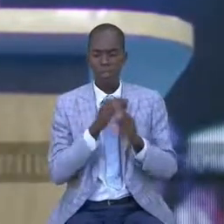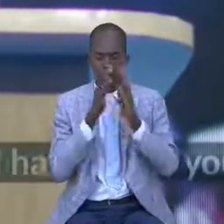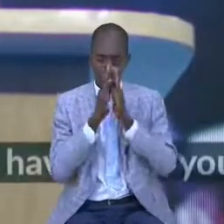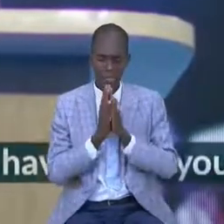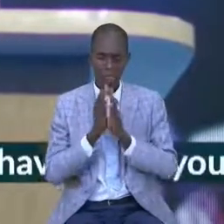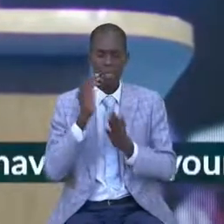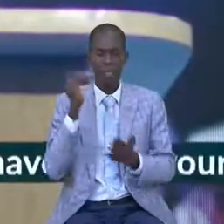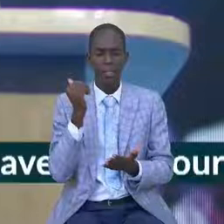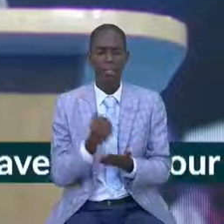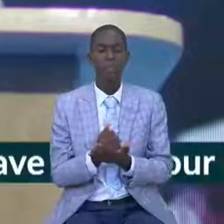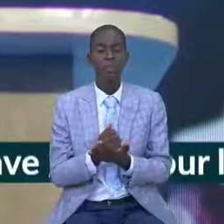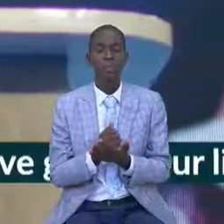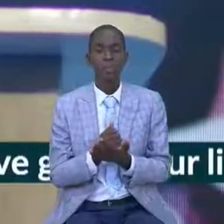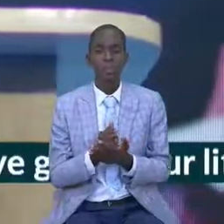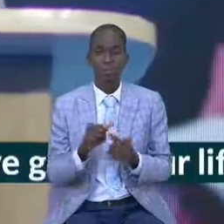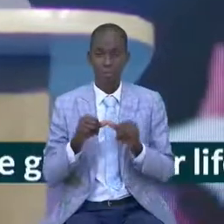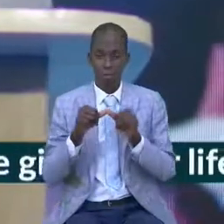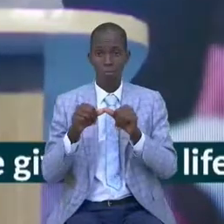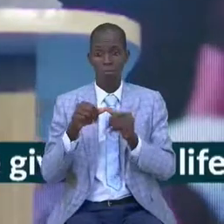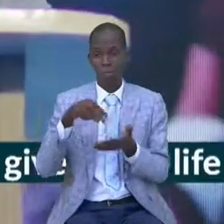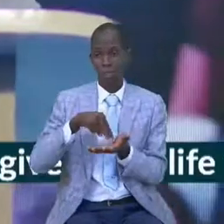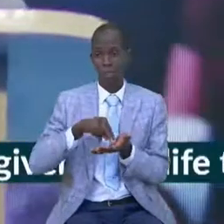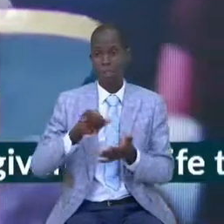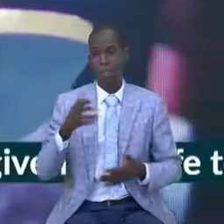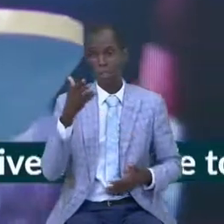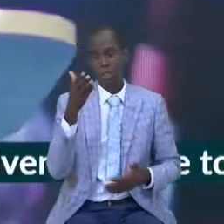nom de Jésus, nous prions.